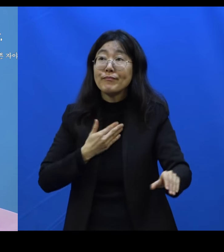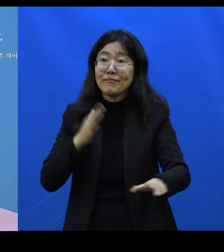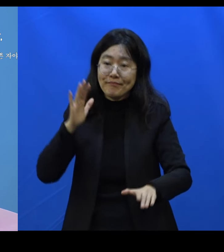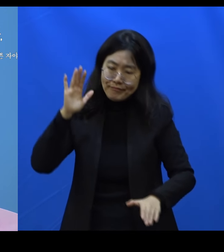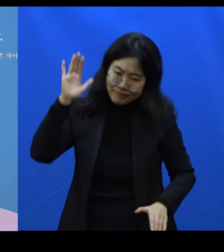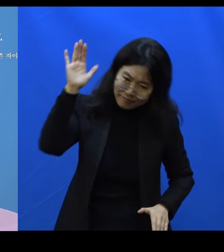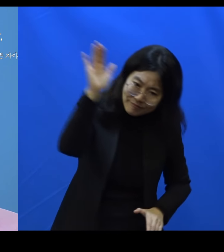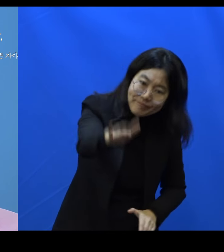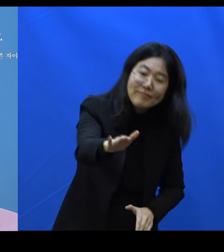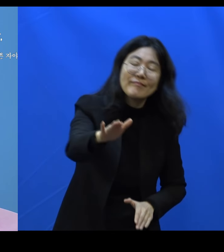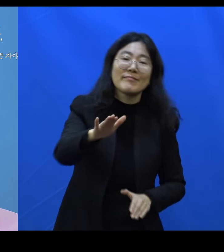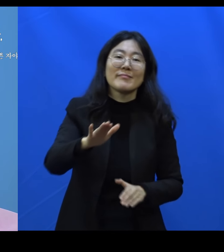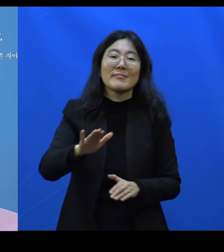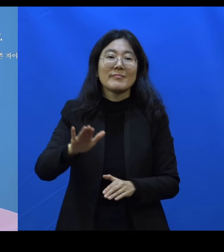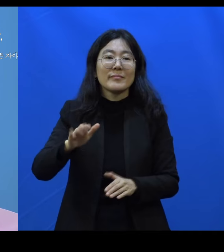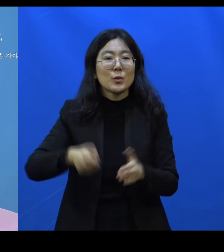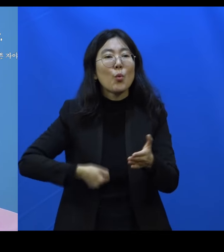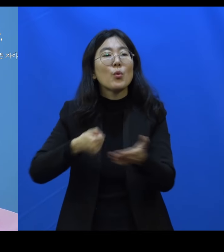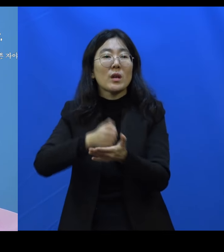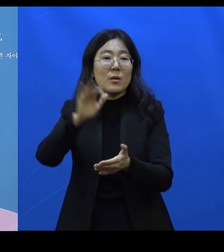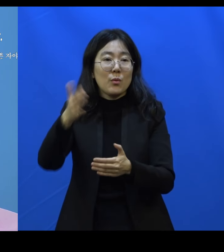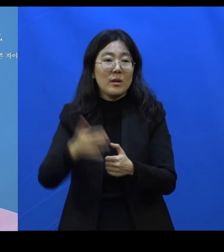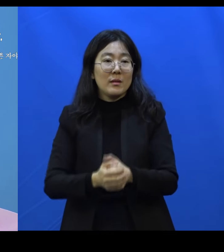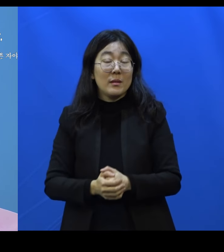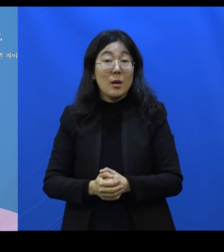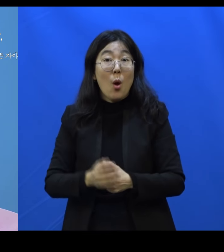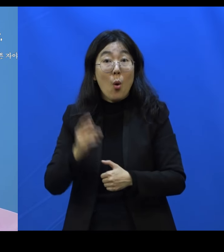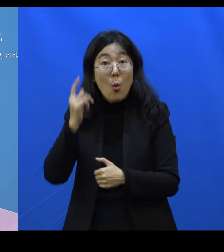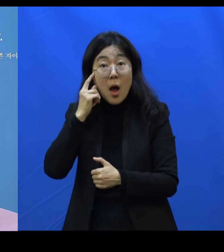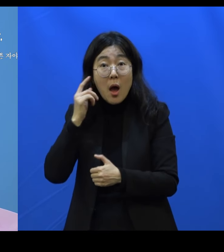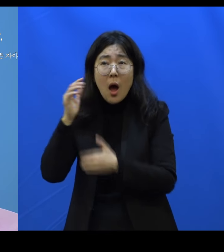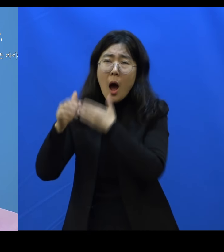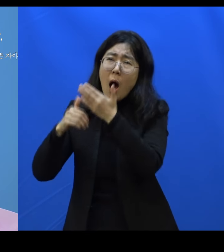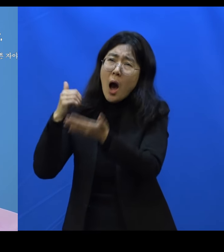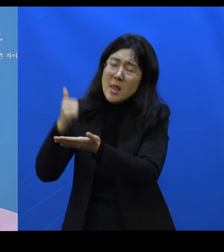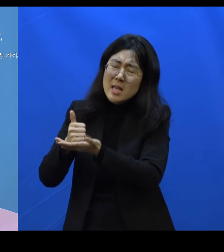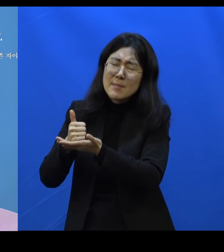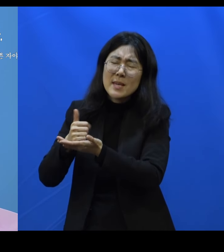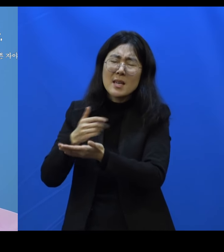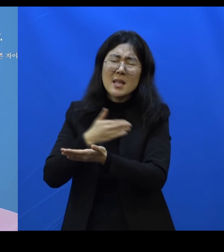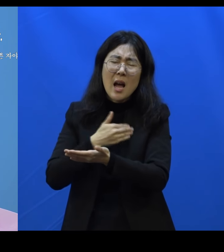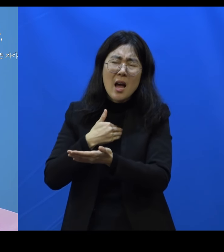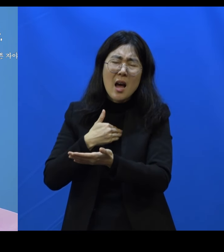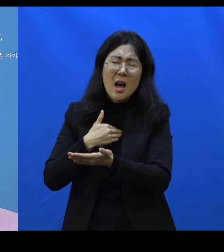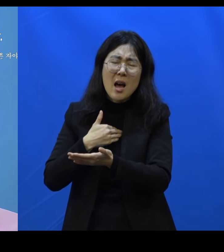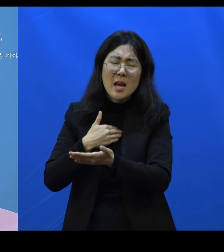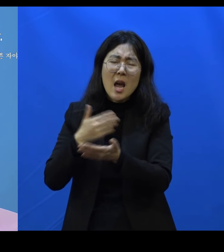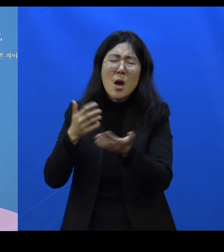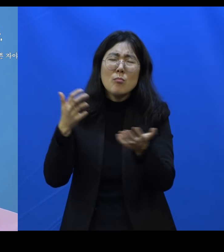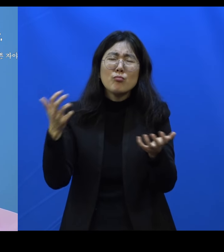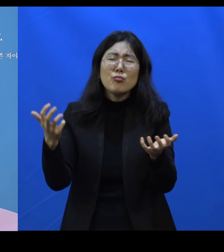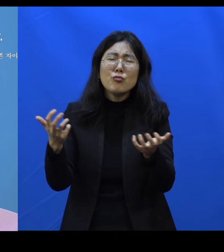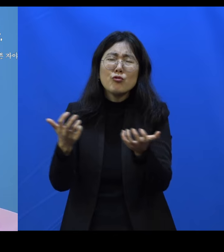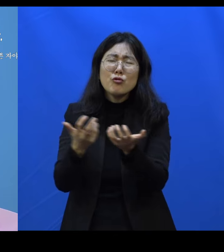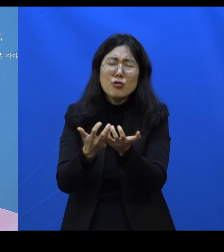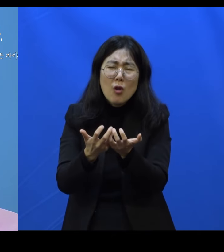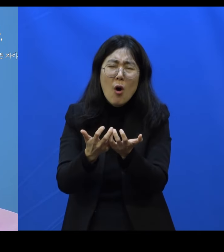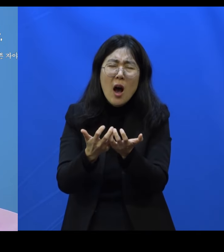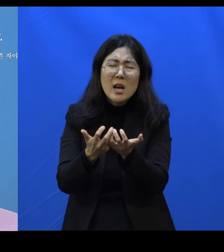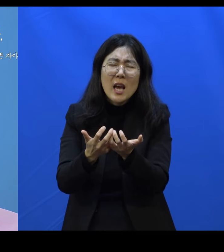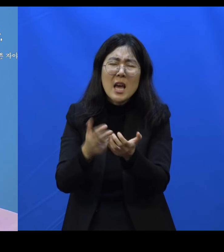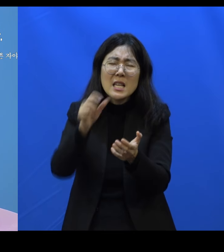이상 지체할 이유가 없다는 거예요. 왜? 하나님이 풍성한 삶을 준비해 놓고 계시기